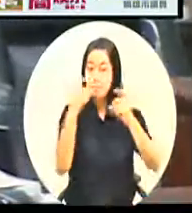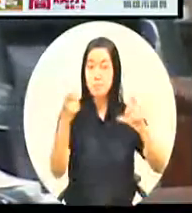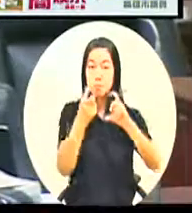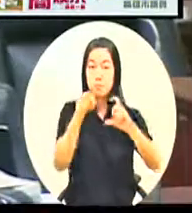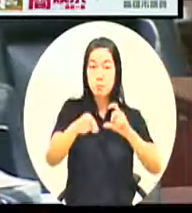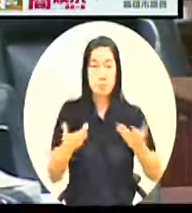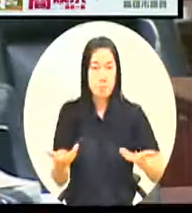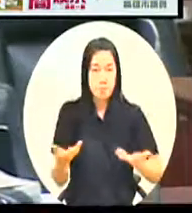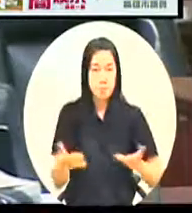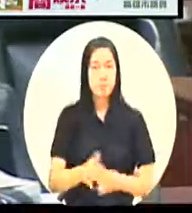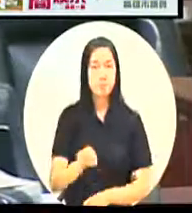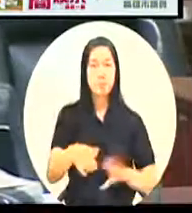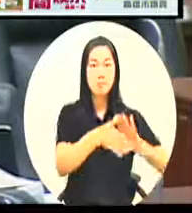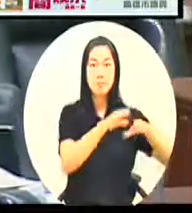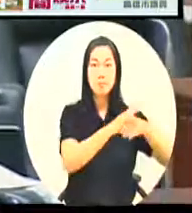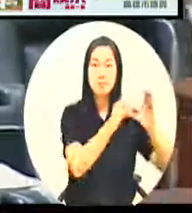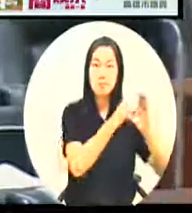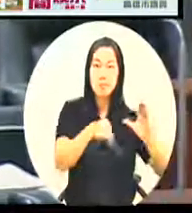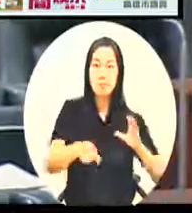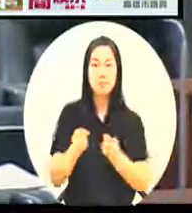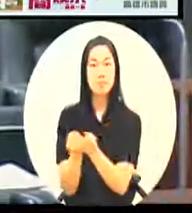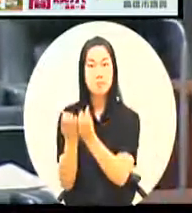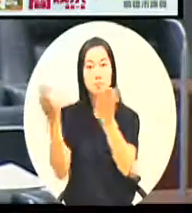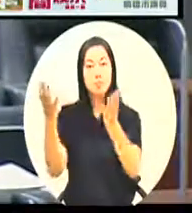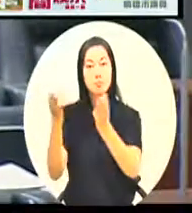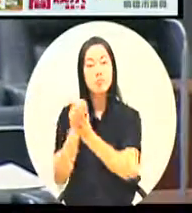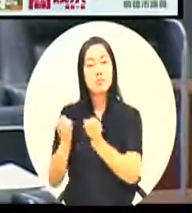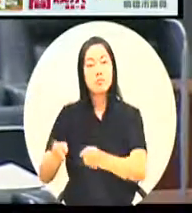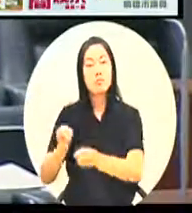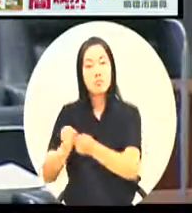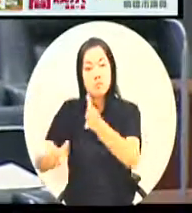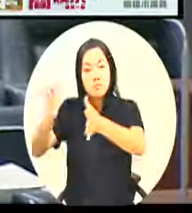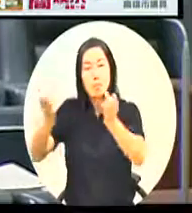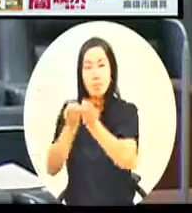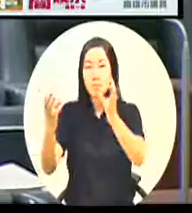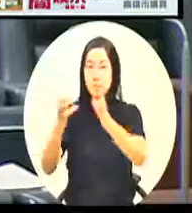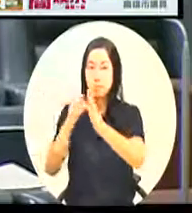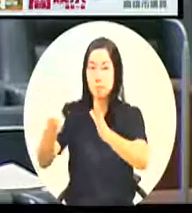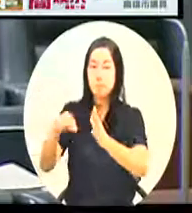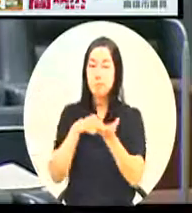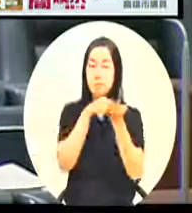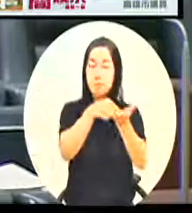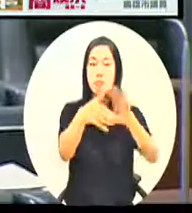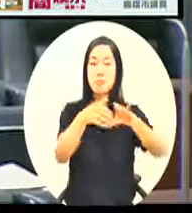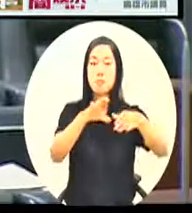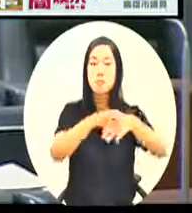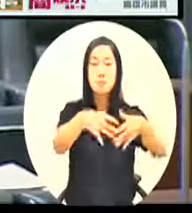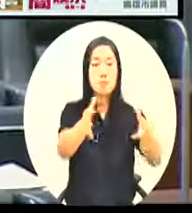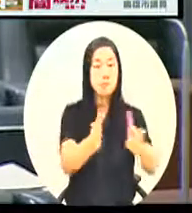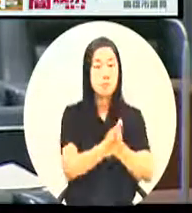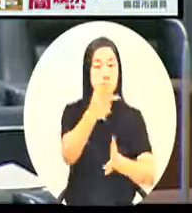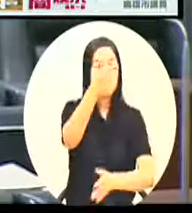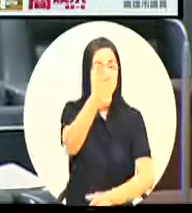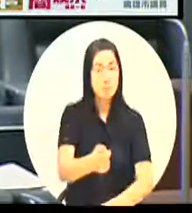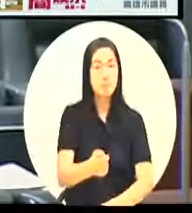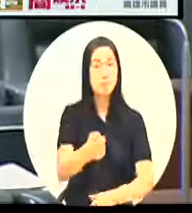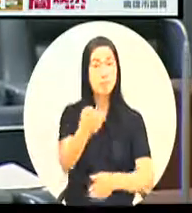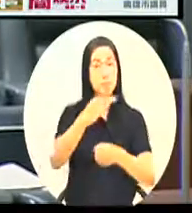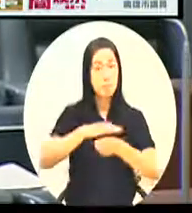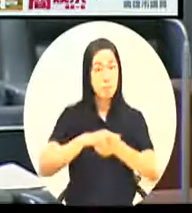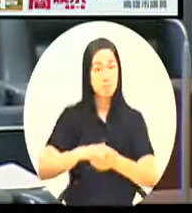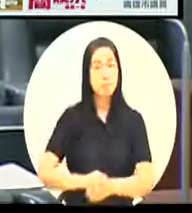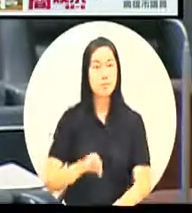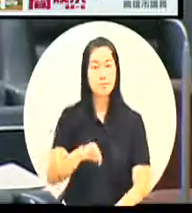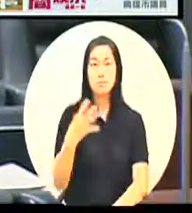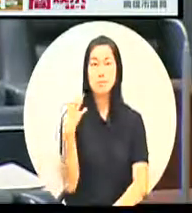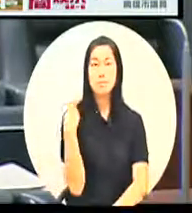们的文化局跟都发局一起向我们的文化部争取了一个7亿的经费。那在旧港区的